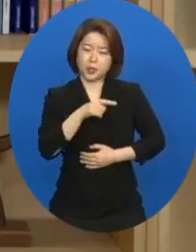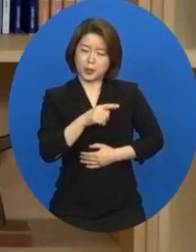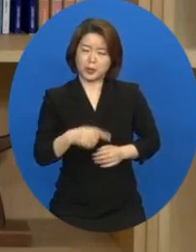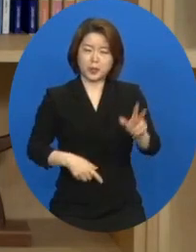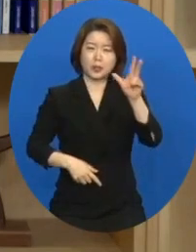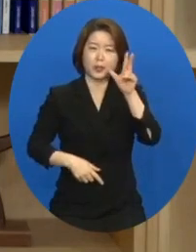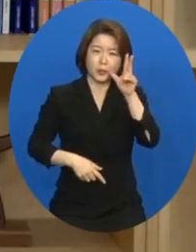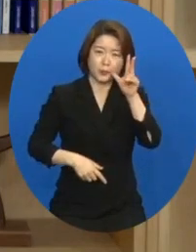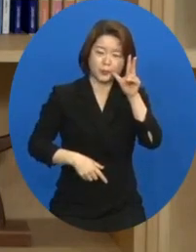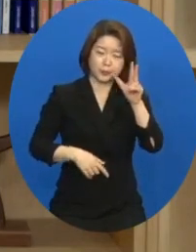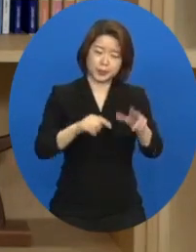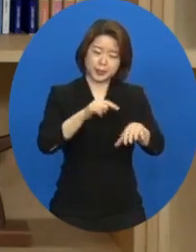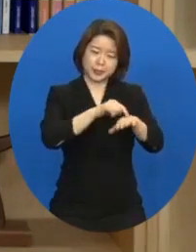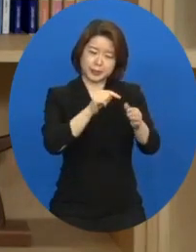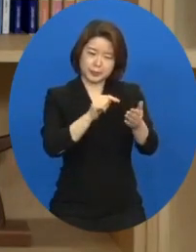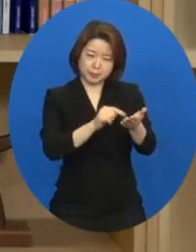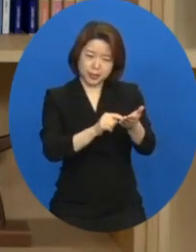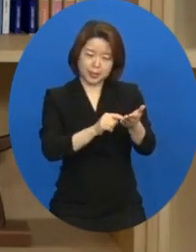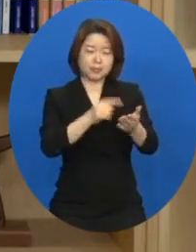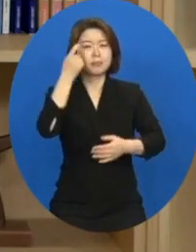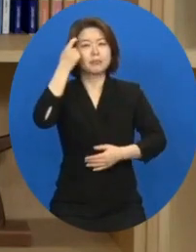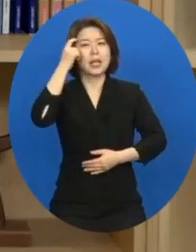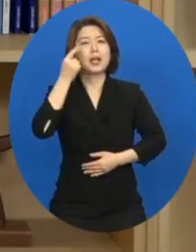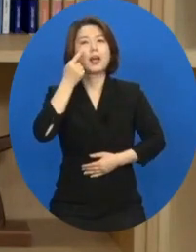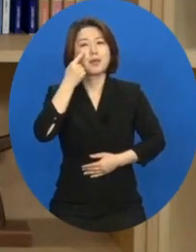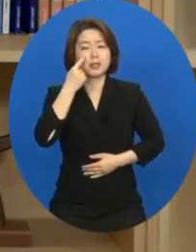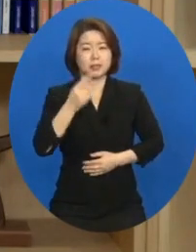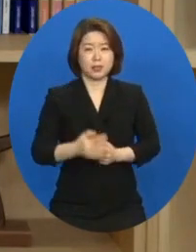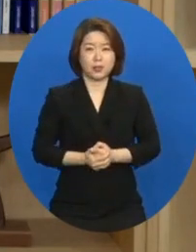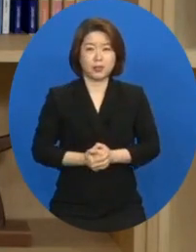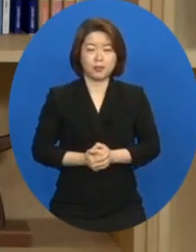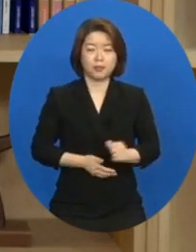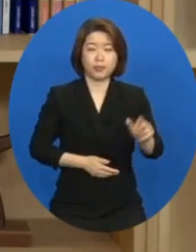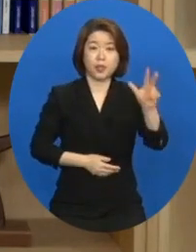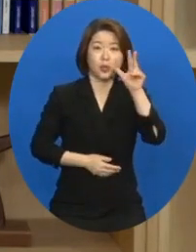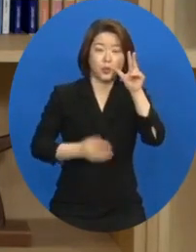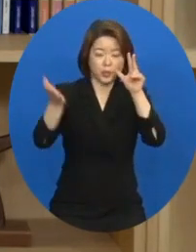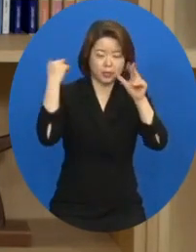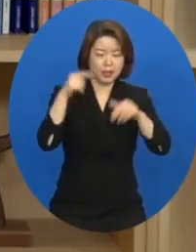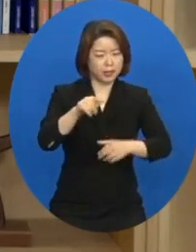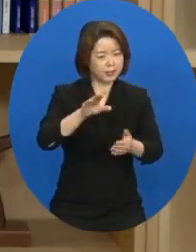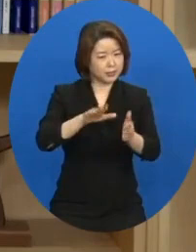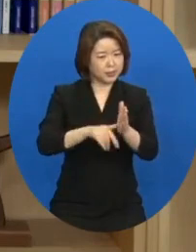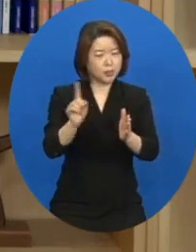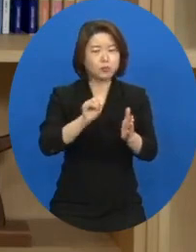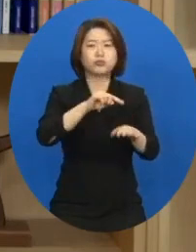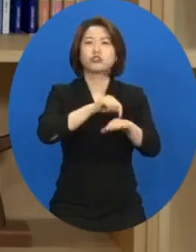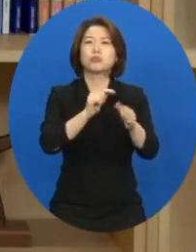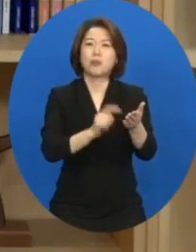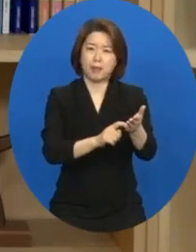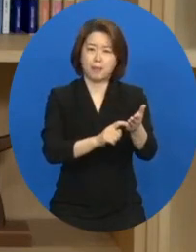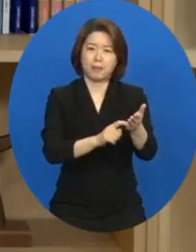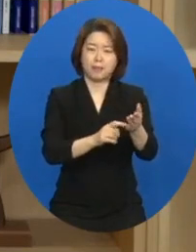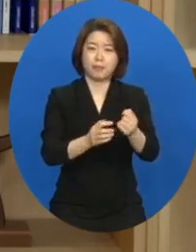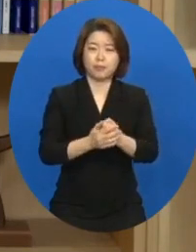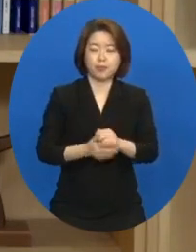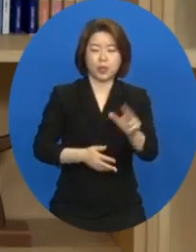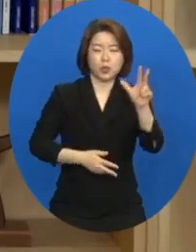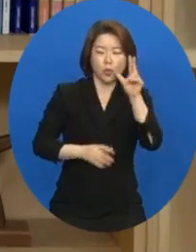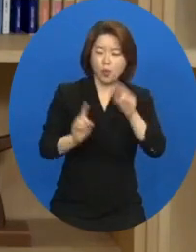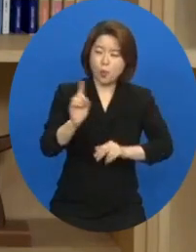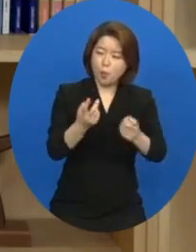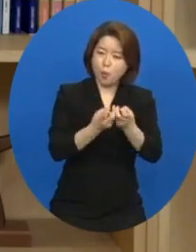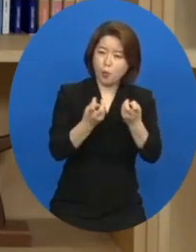한번 북성 해보았습니다 여호수아는 그 때 어떤 마음이 었을까 도제 째 여호수아는 어떻게